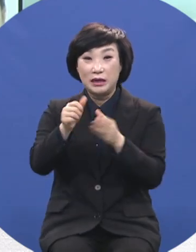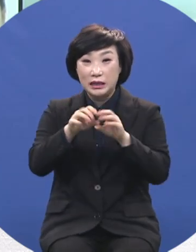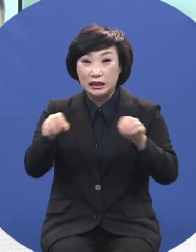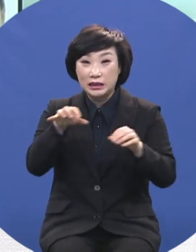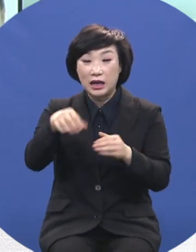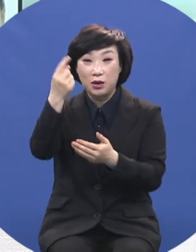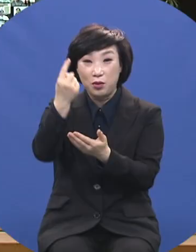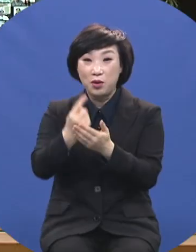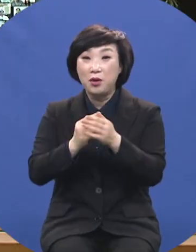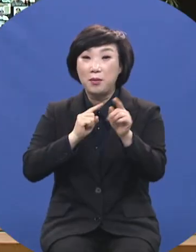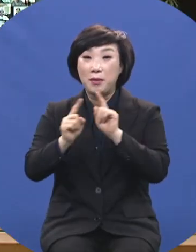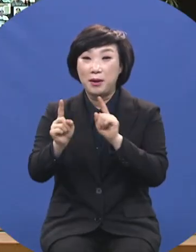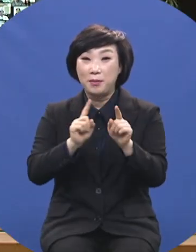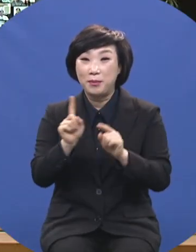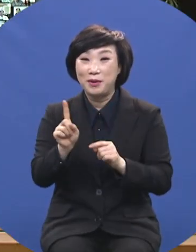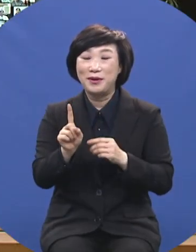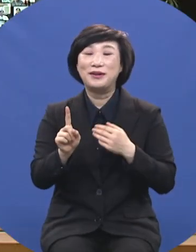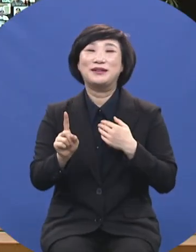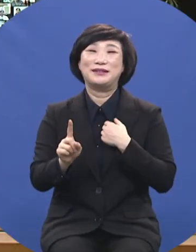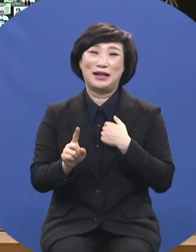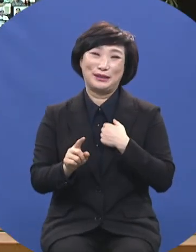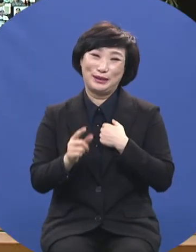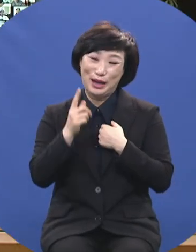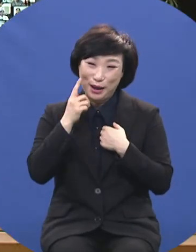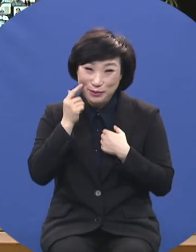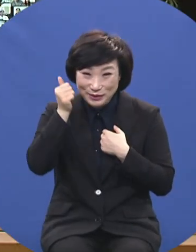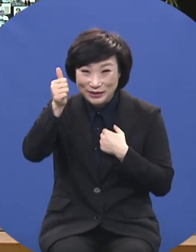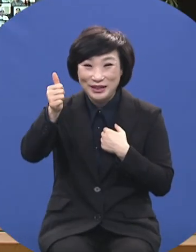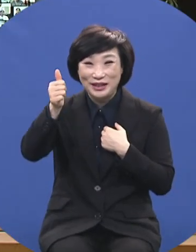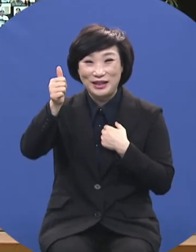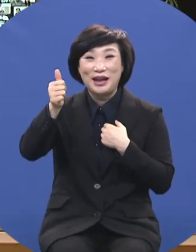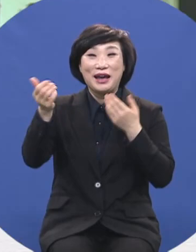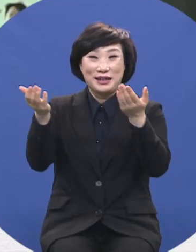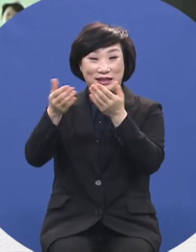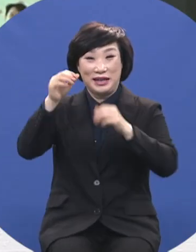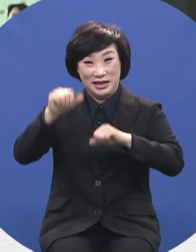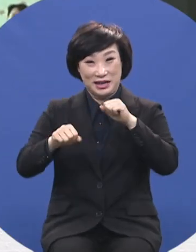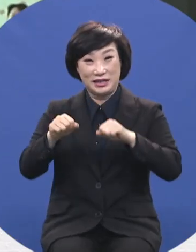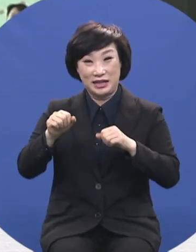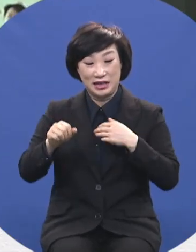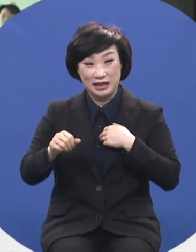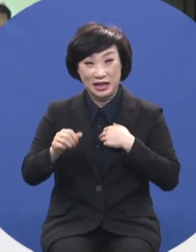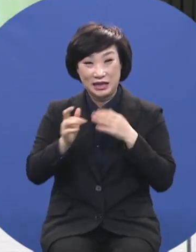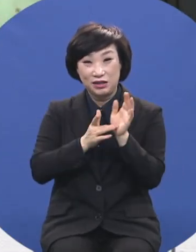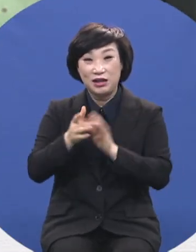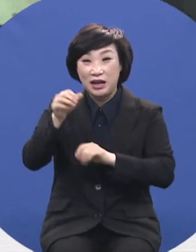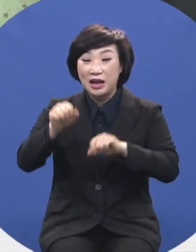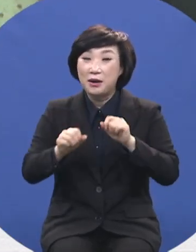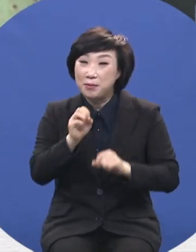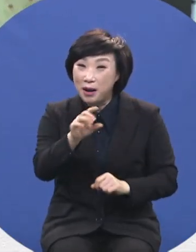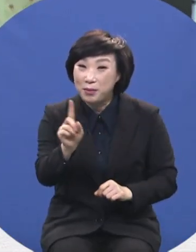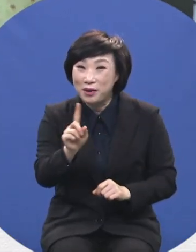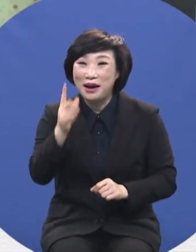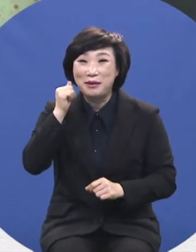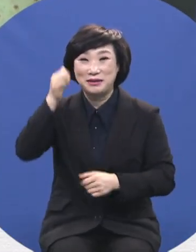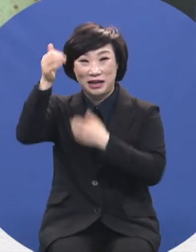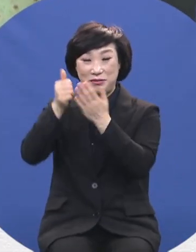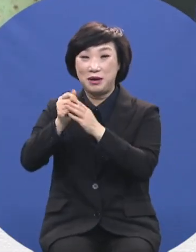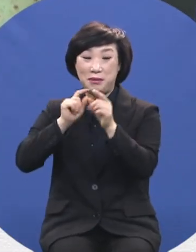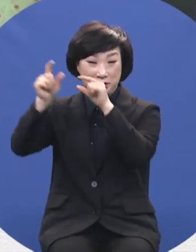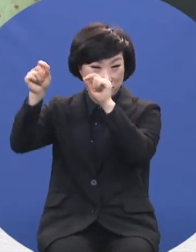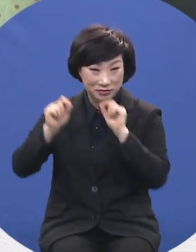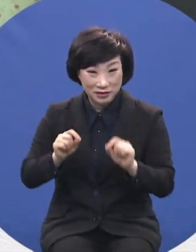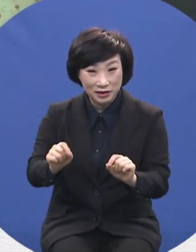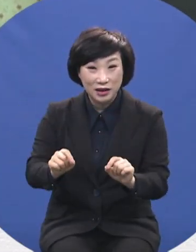오셔서 하신 말씀이, 나는 아버지의 일을 한다. 내가 하는 말은 아버지의 말씀이다. 내가